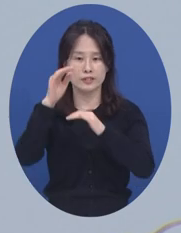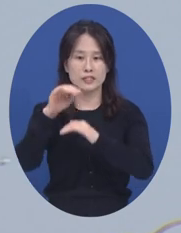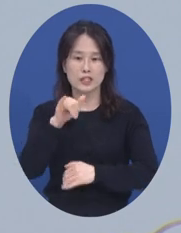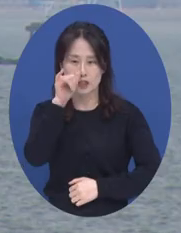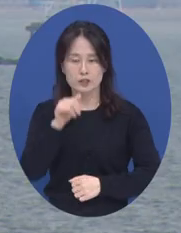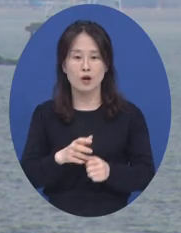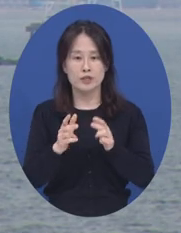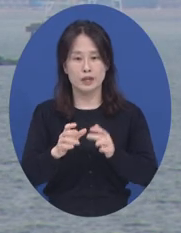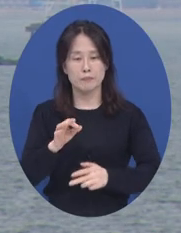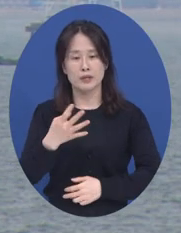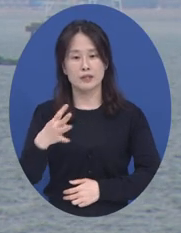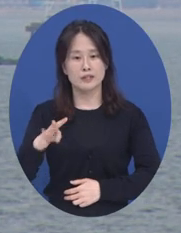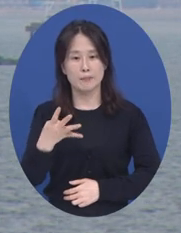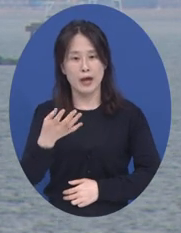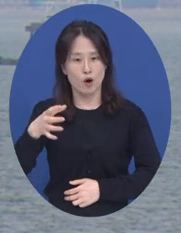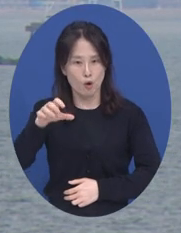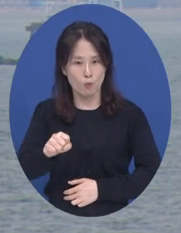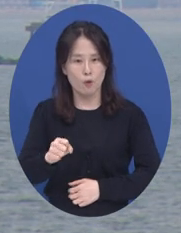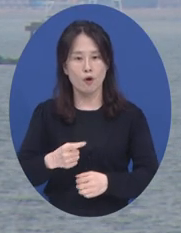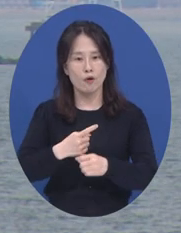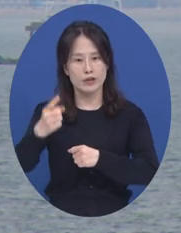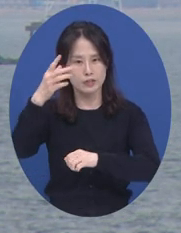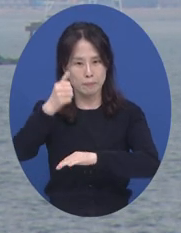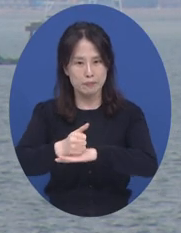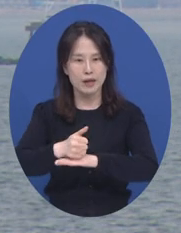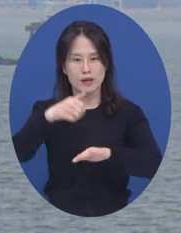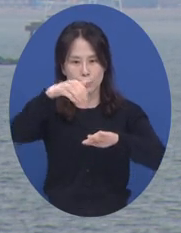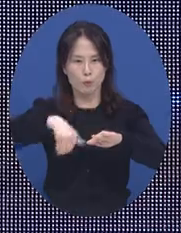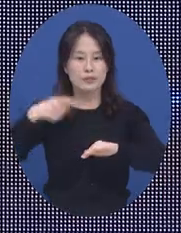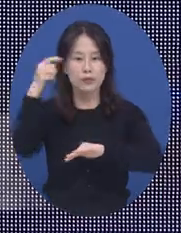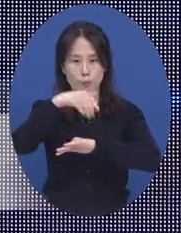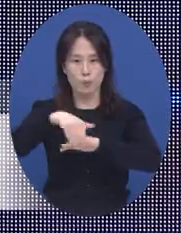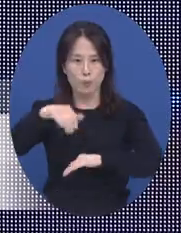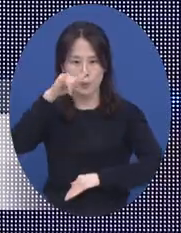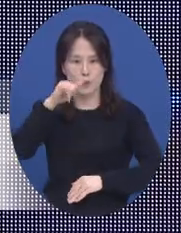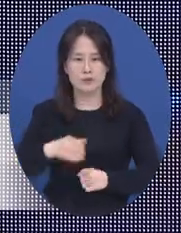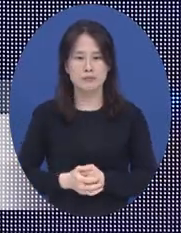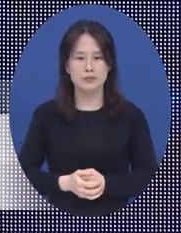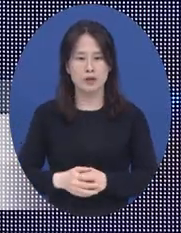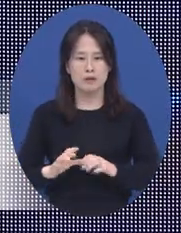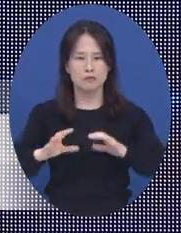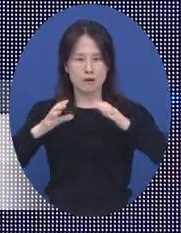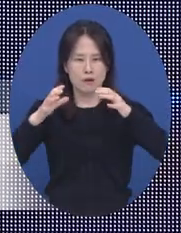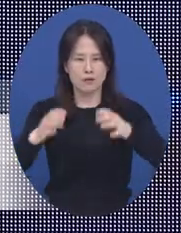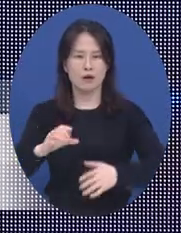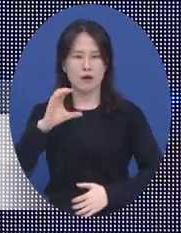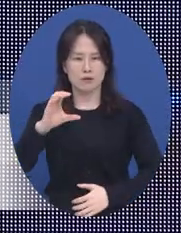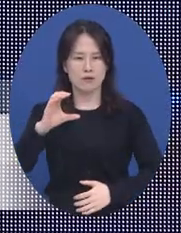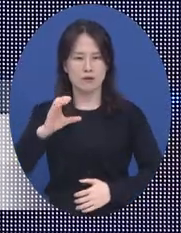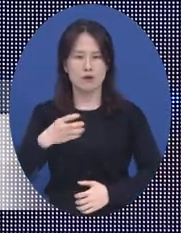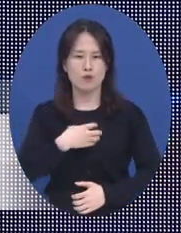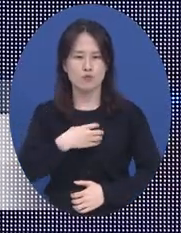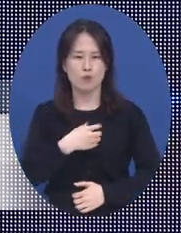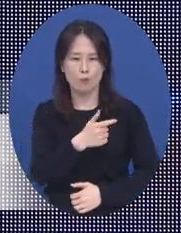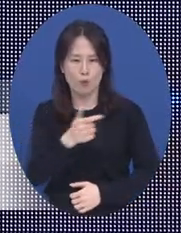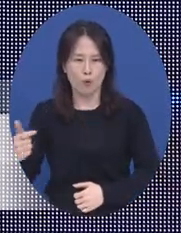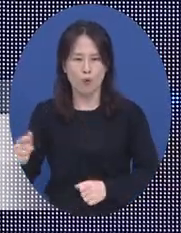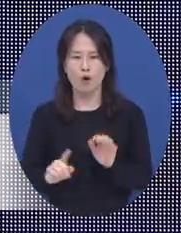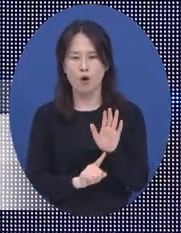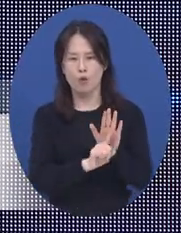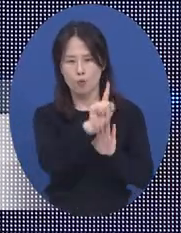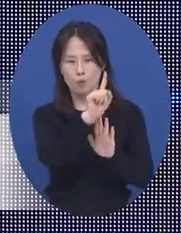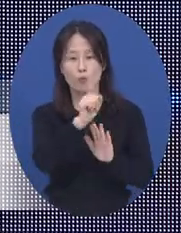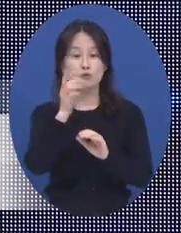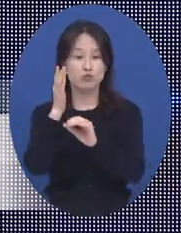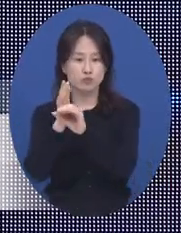총 사업비 400억 원 규모로 내년 말 준공 목표입니다. 전 세계가 이제 탈탄소 기후위기